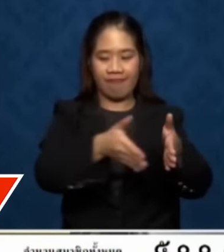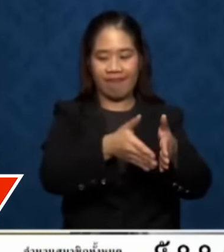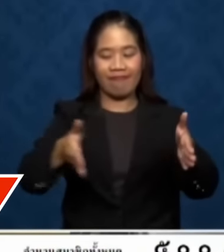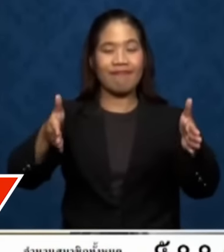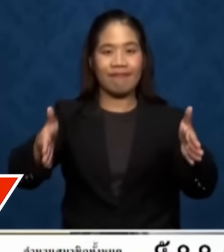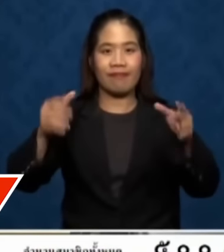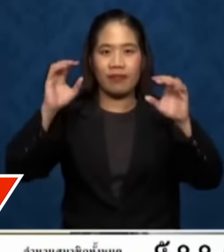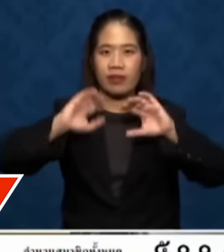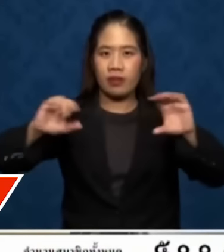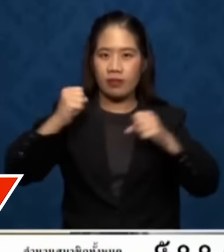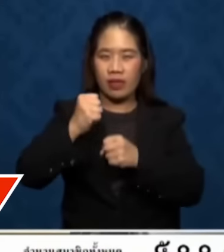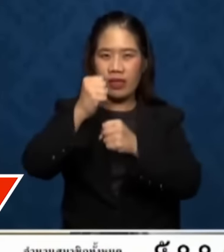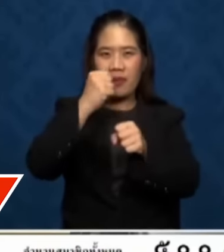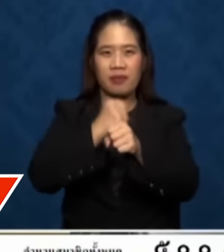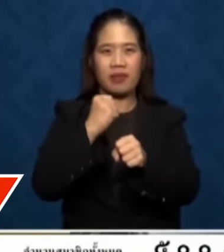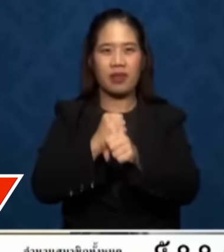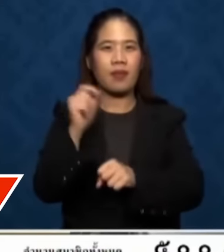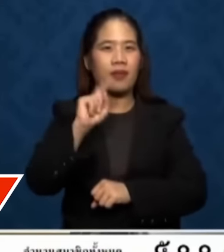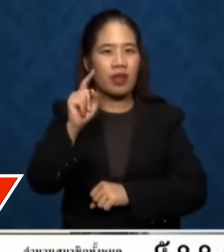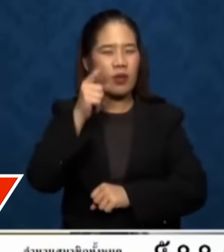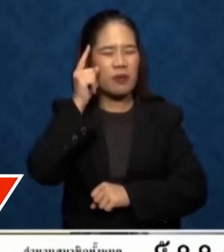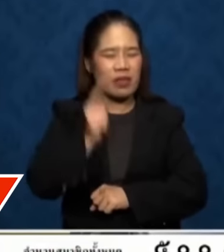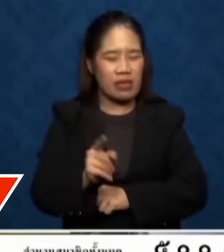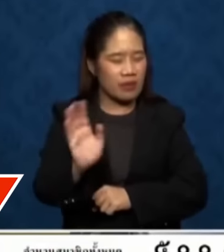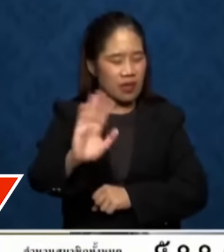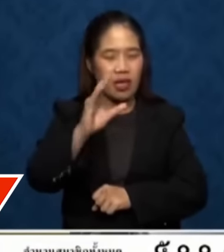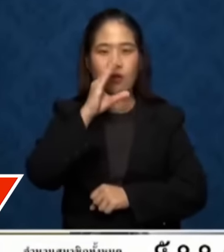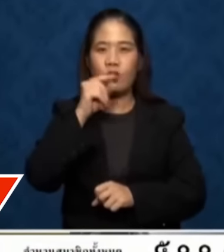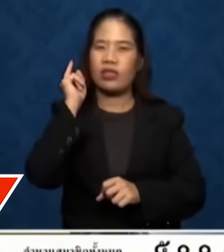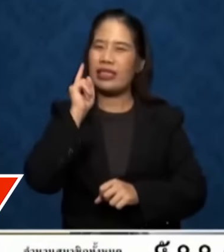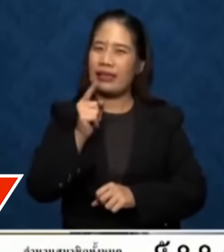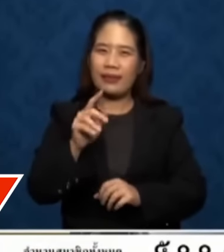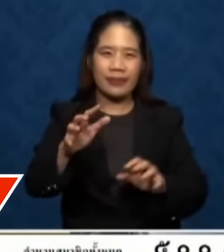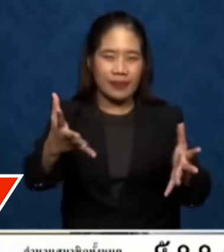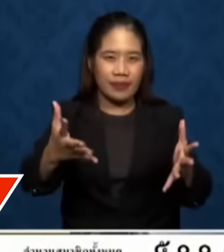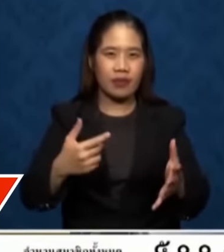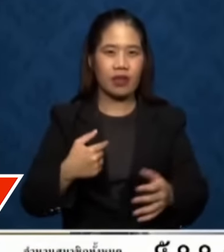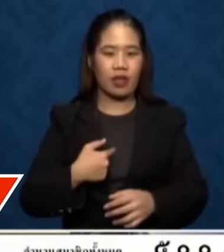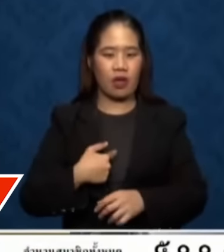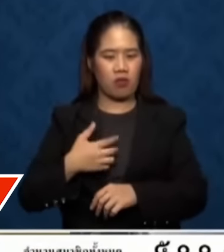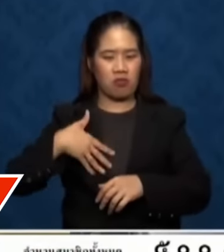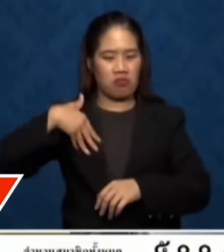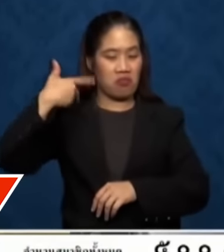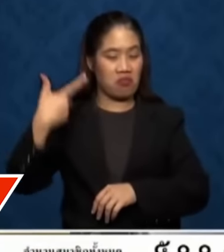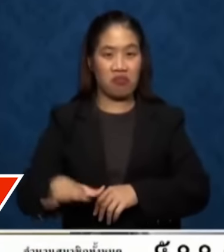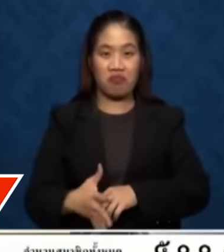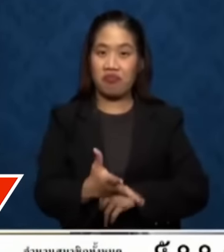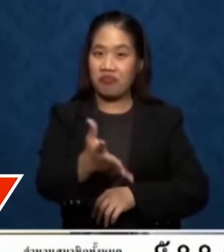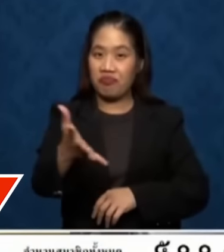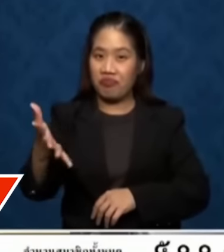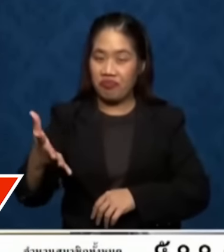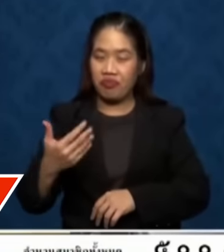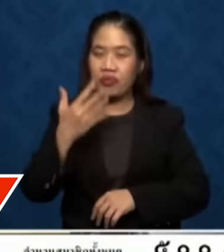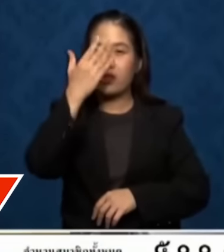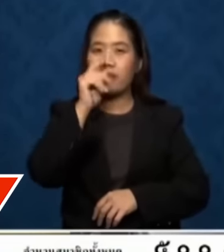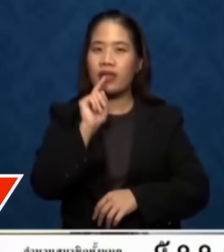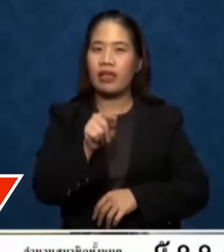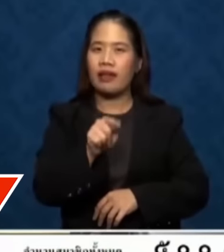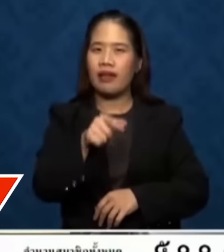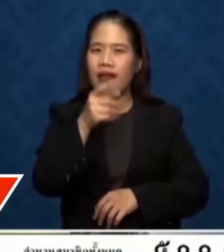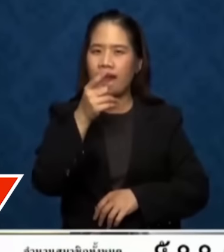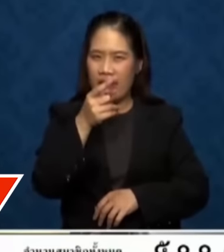ลพยายามที่จะปัดความจริงไม่พูดถึงความจริงที่ตัวเองไม่สบายใจค่ะแม้เรื่องนั้นจะเป็นเรื่อง